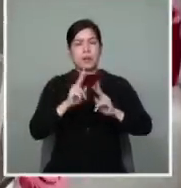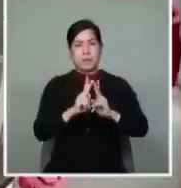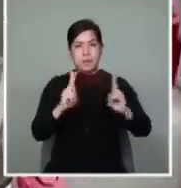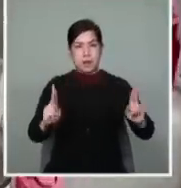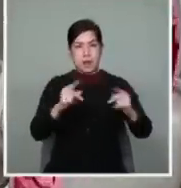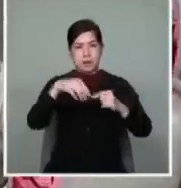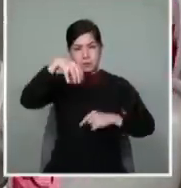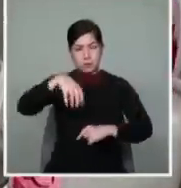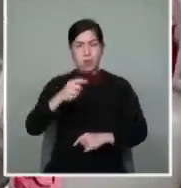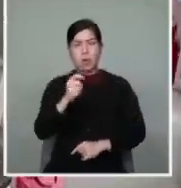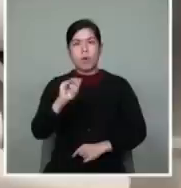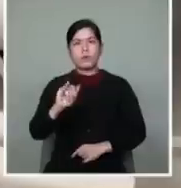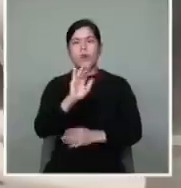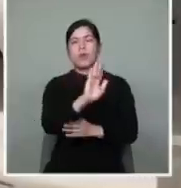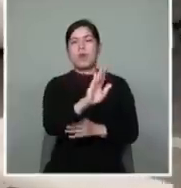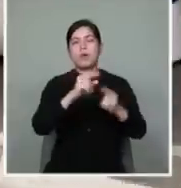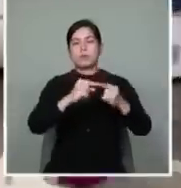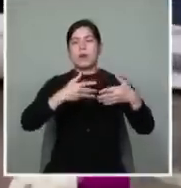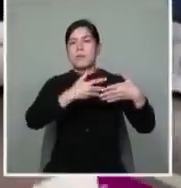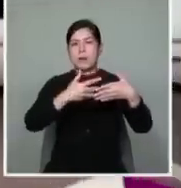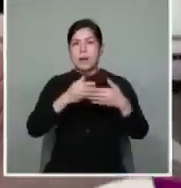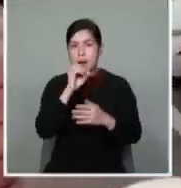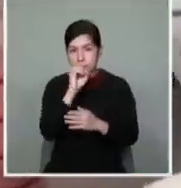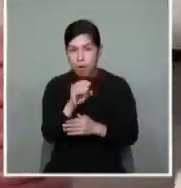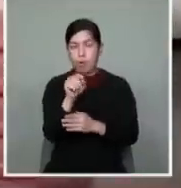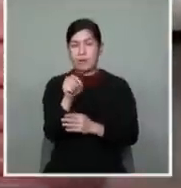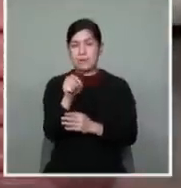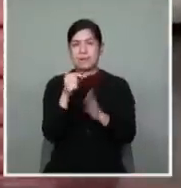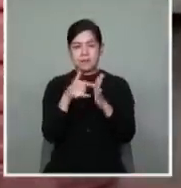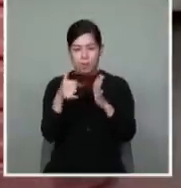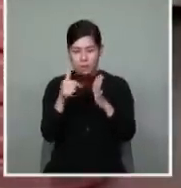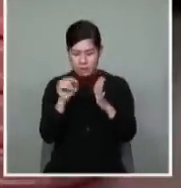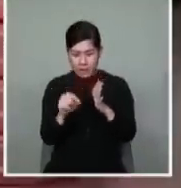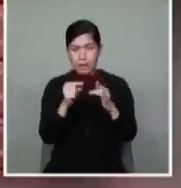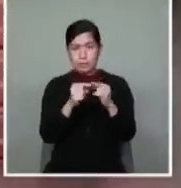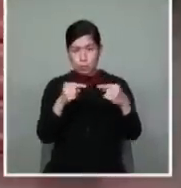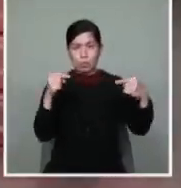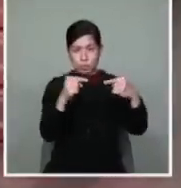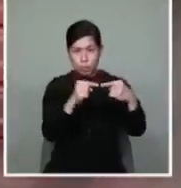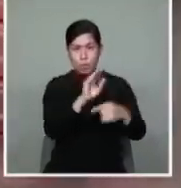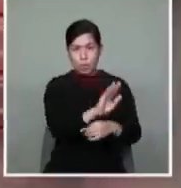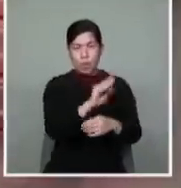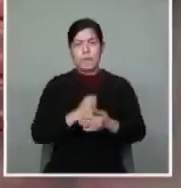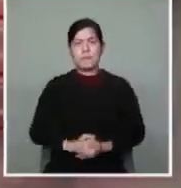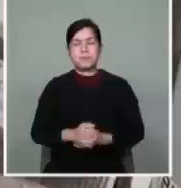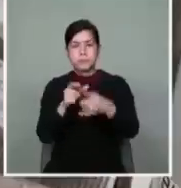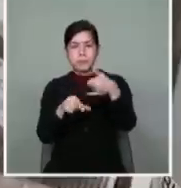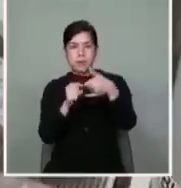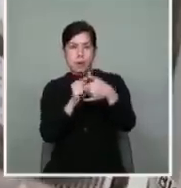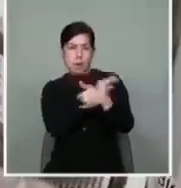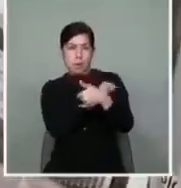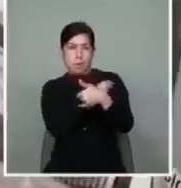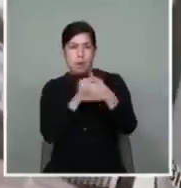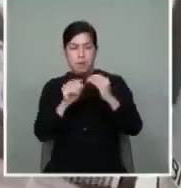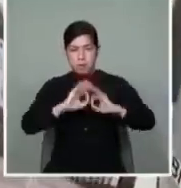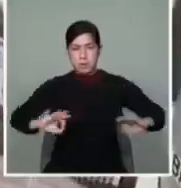และยาสหรัฐหรือ FDA ให้ความเห็นว่านี่เป็นยาที่เหมาะสมและก่อนหน้านี้นายแพทย์แอนโทนีฟาวซีนายแพทย์คนสำคัญ